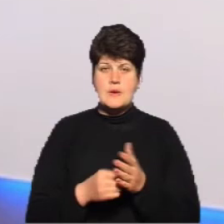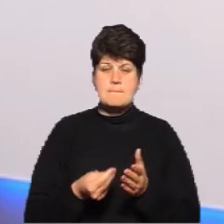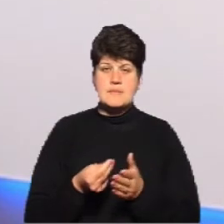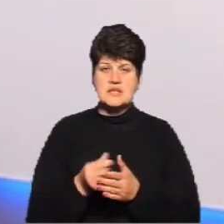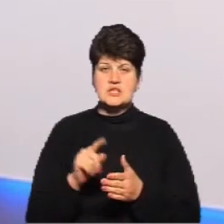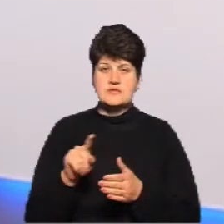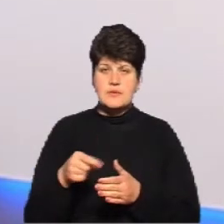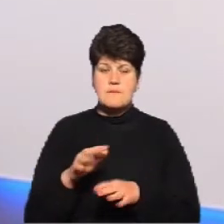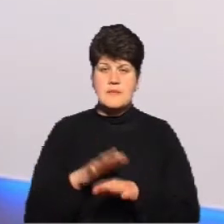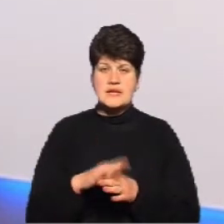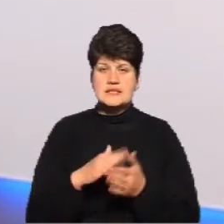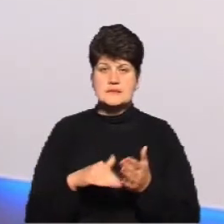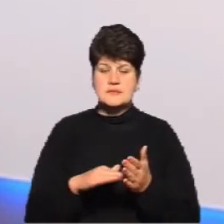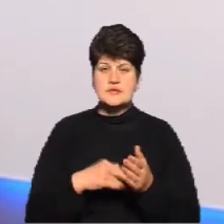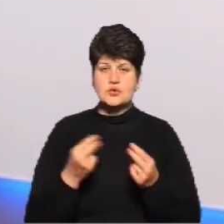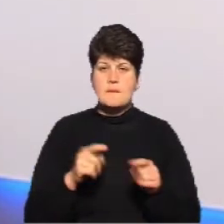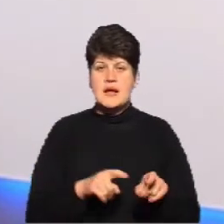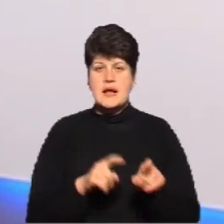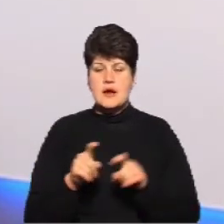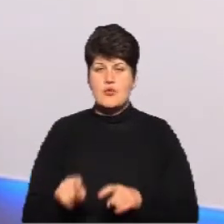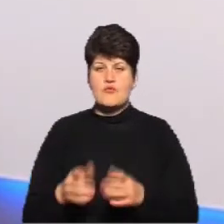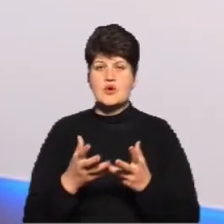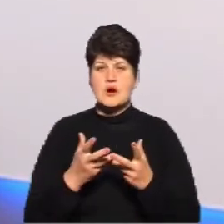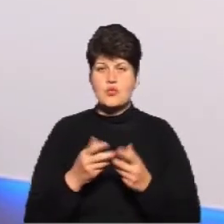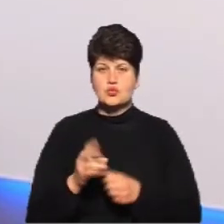списує кошти і перераховує рахунок на